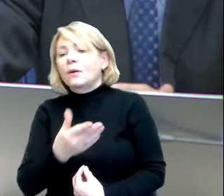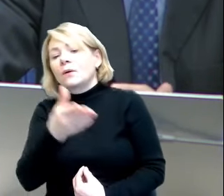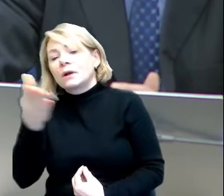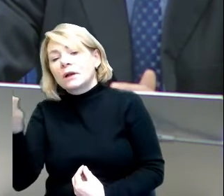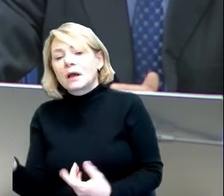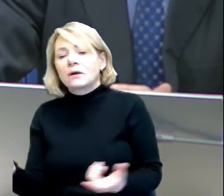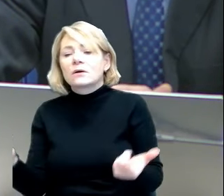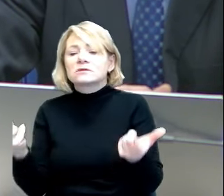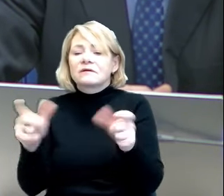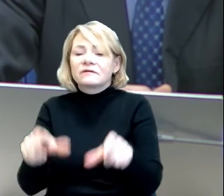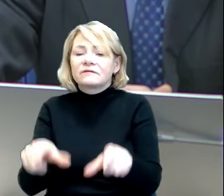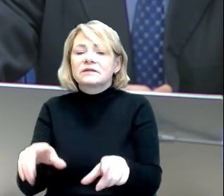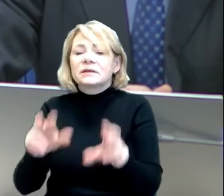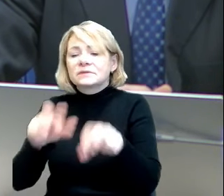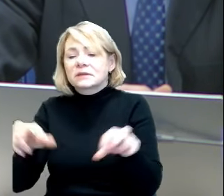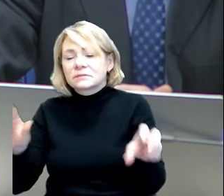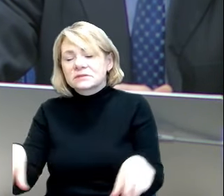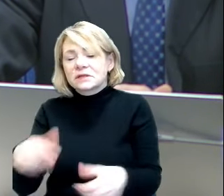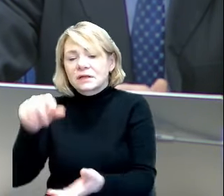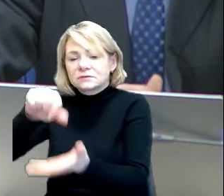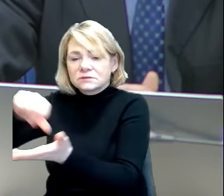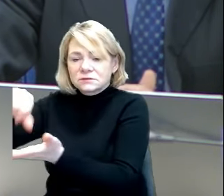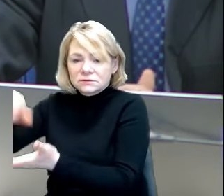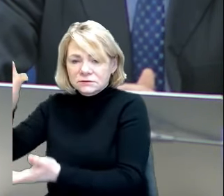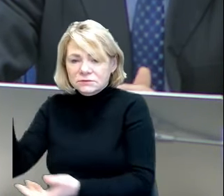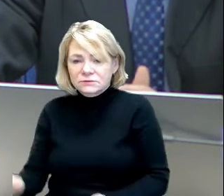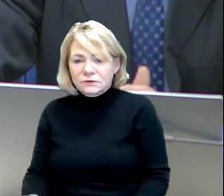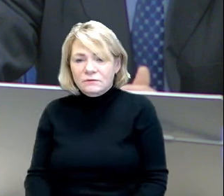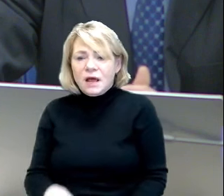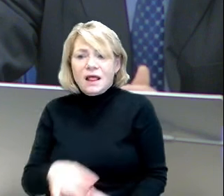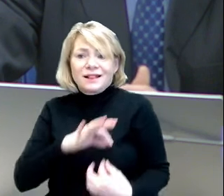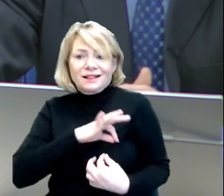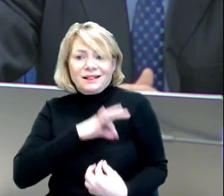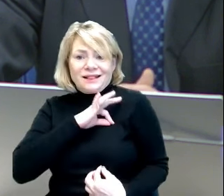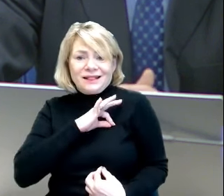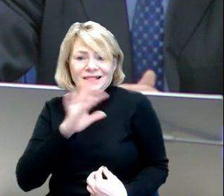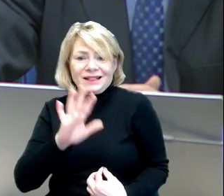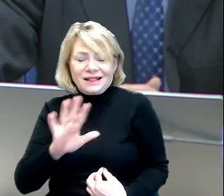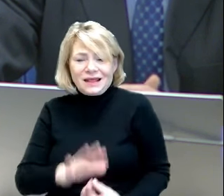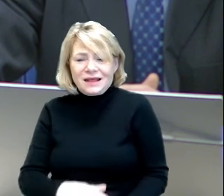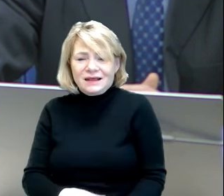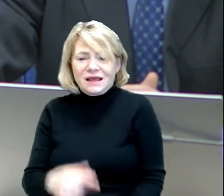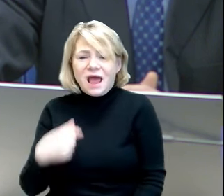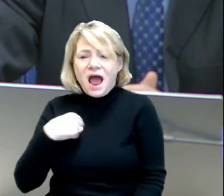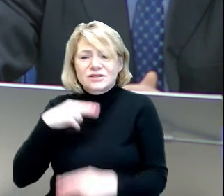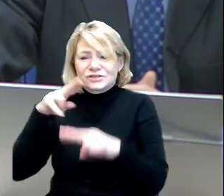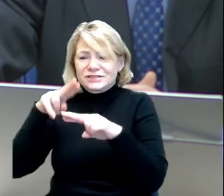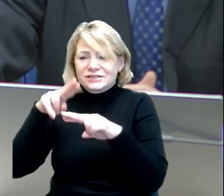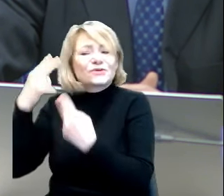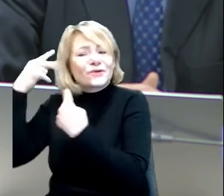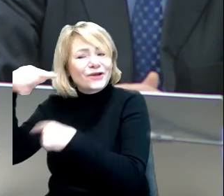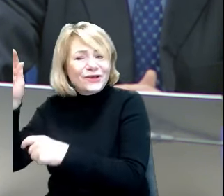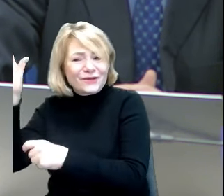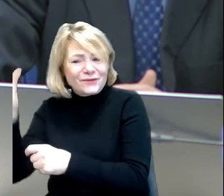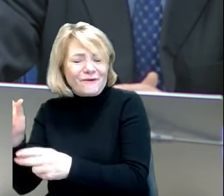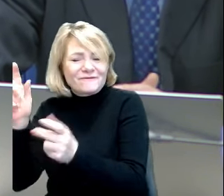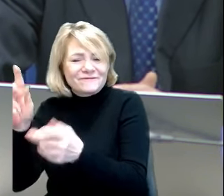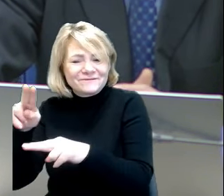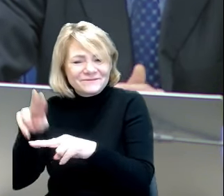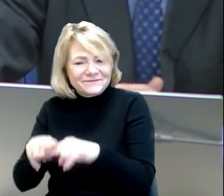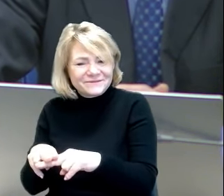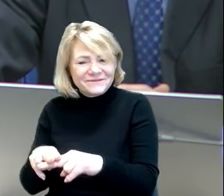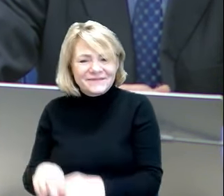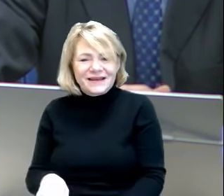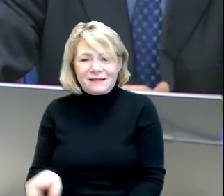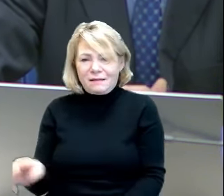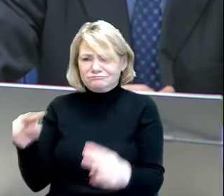administracijos atstovai neišsigąškit aš sėdžiu algimanto šniepio vietoje bet aš mačiau visi žiūrit į mane